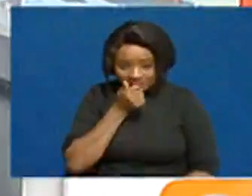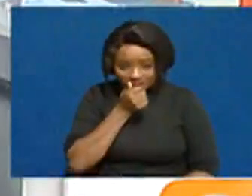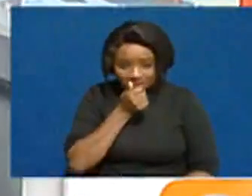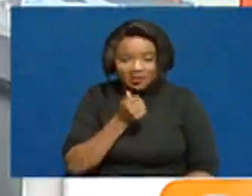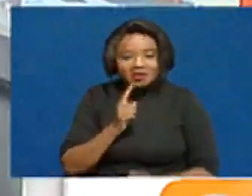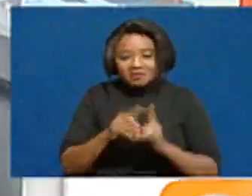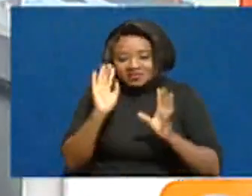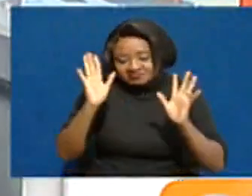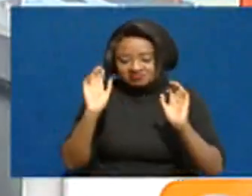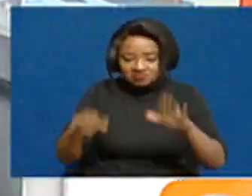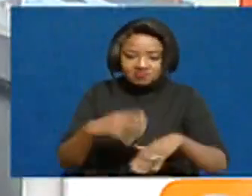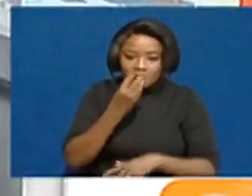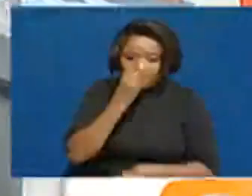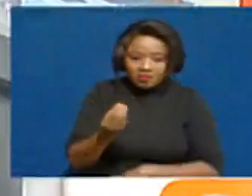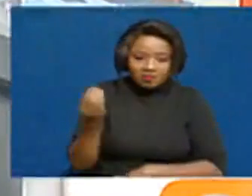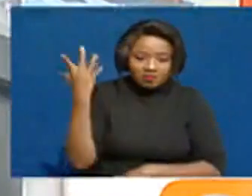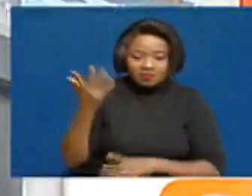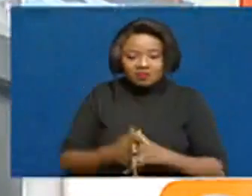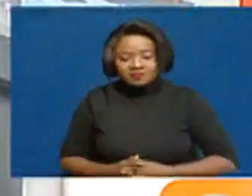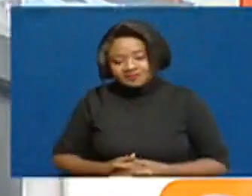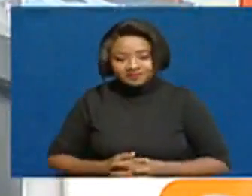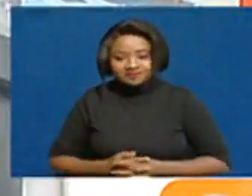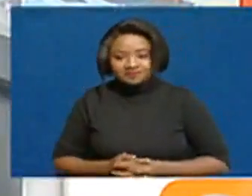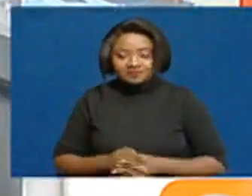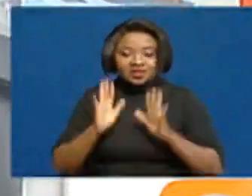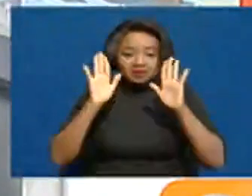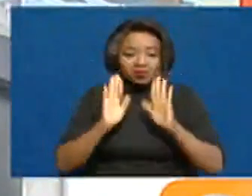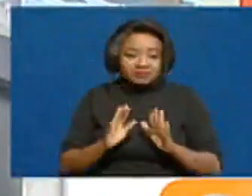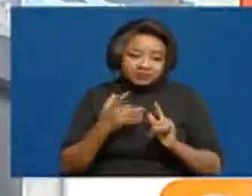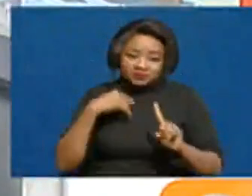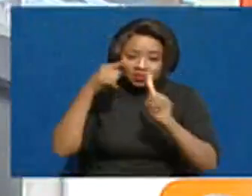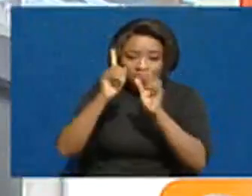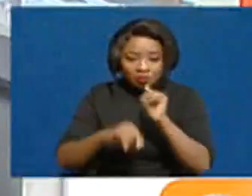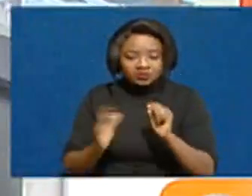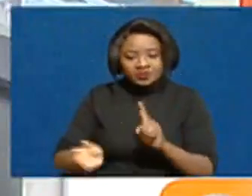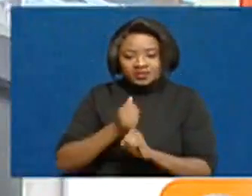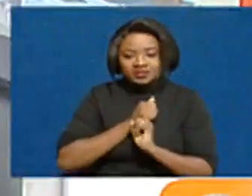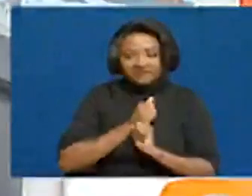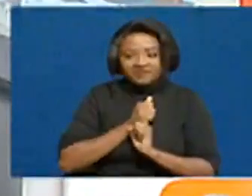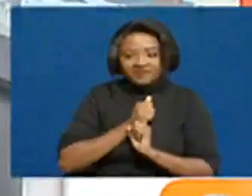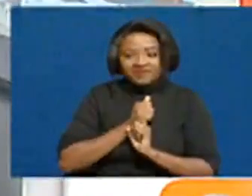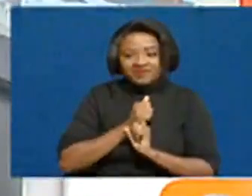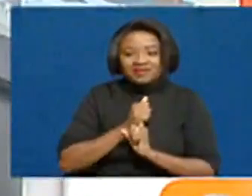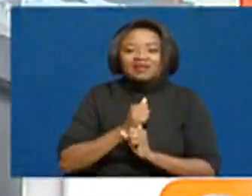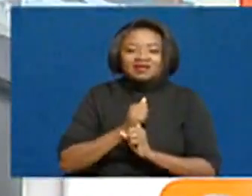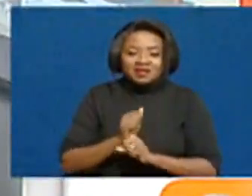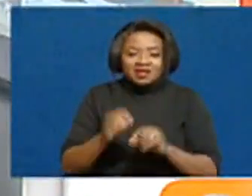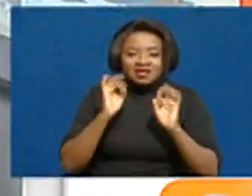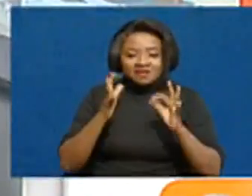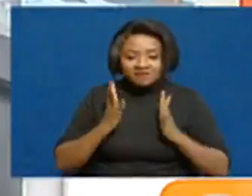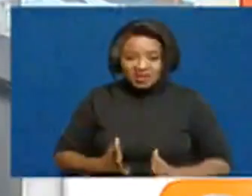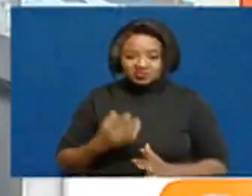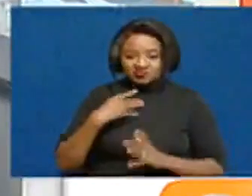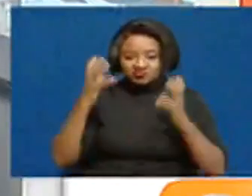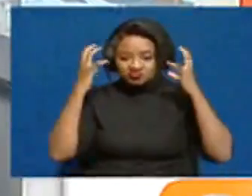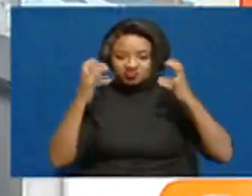Lakini potelea mbali, kufa gari ama kufa dereva. Bora mzigo ufike. Dawa ya jeuri ni kiburi,